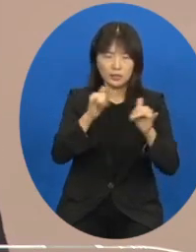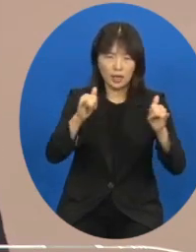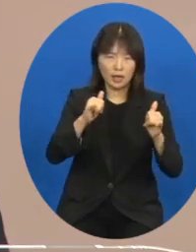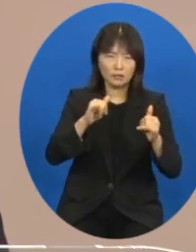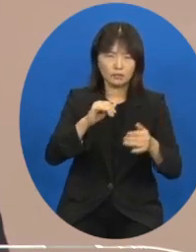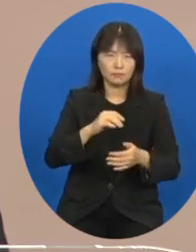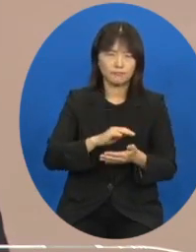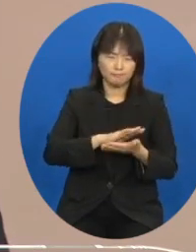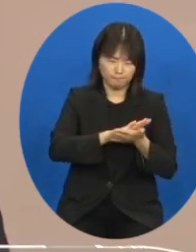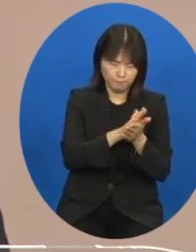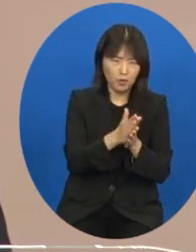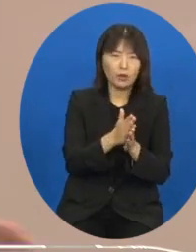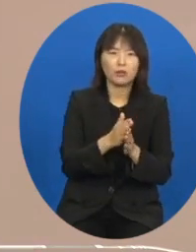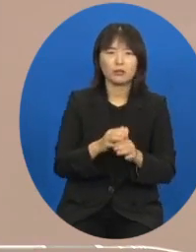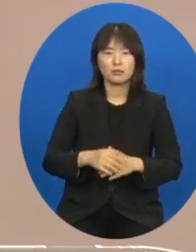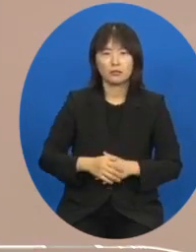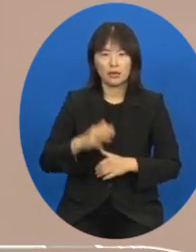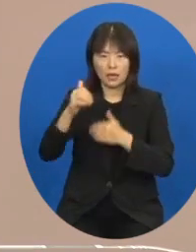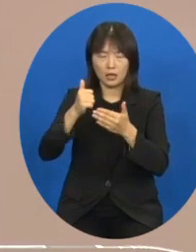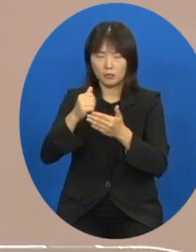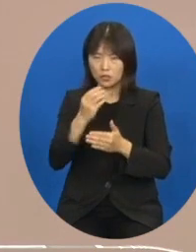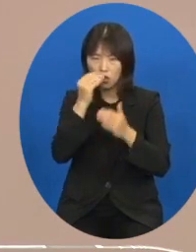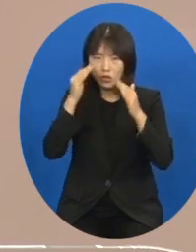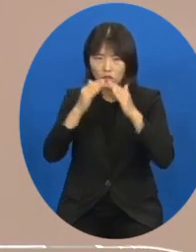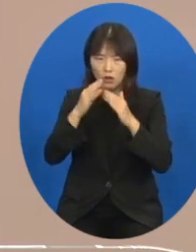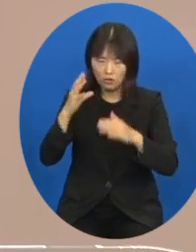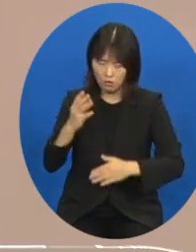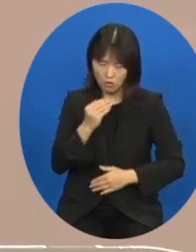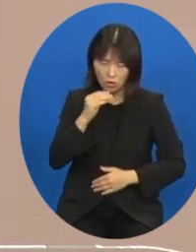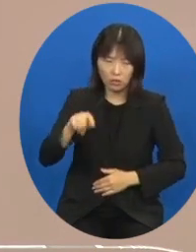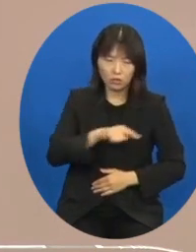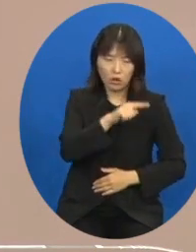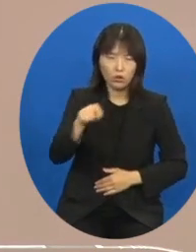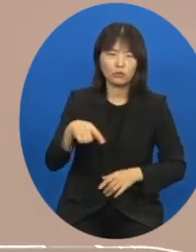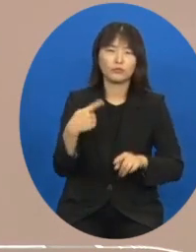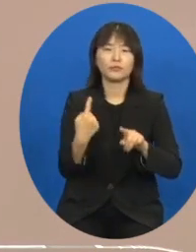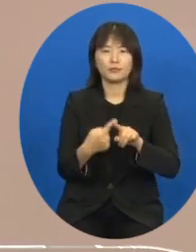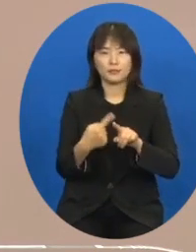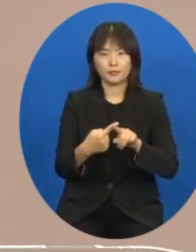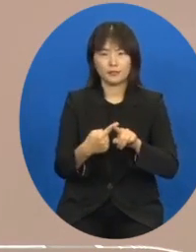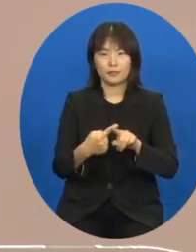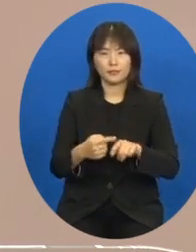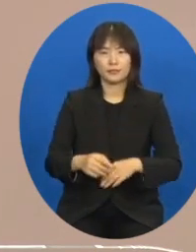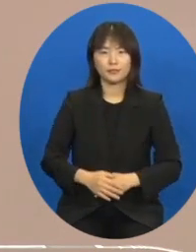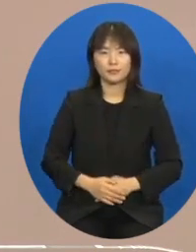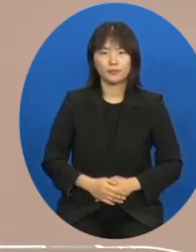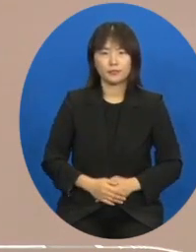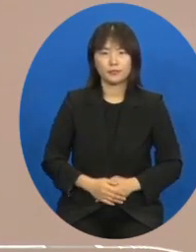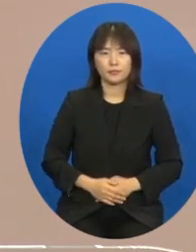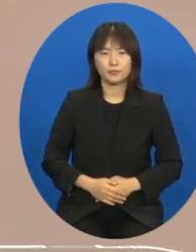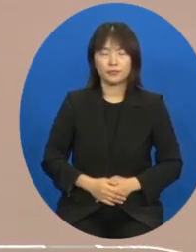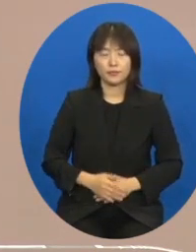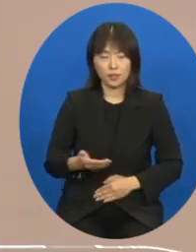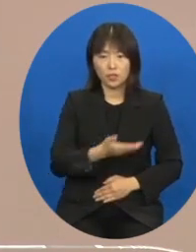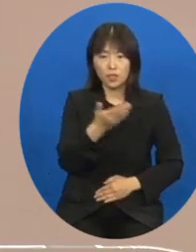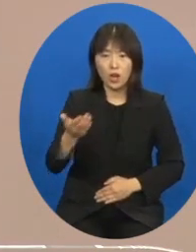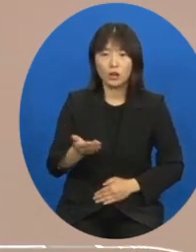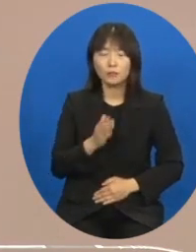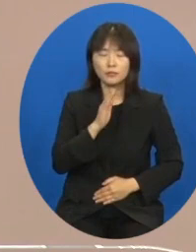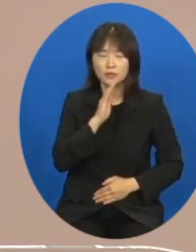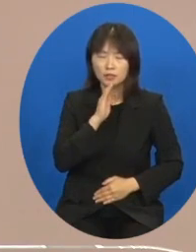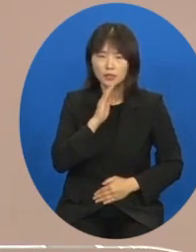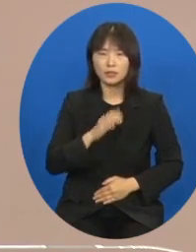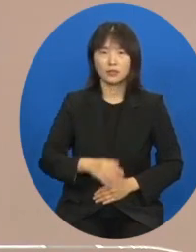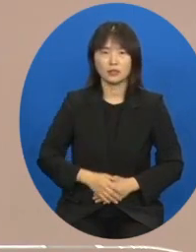사람을 멸하시리라. 하나님의 성전은 거룩하니 너희도 그러하니라. 여러분이